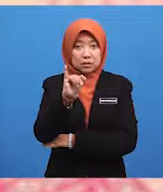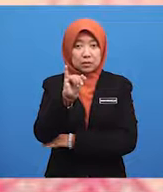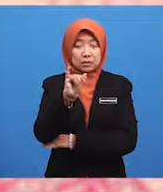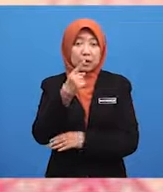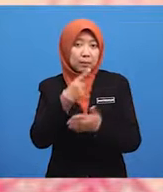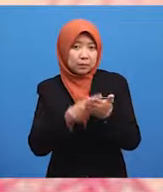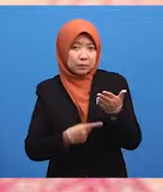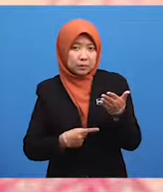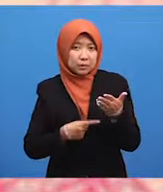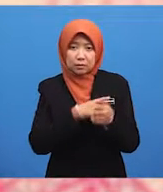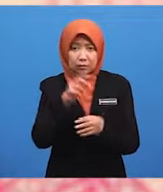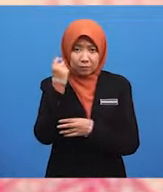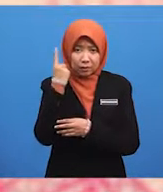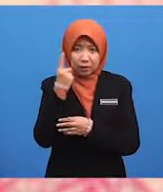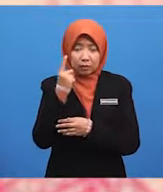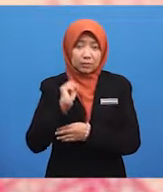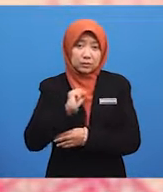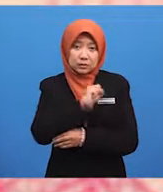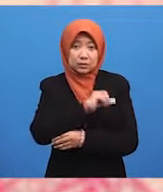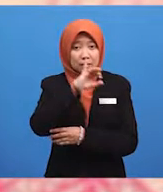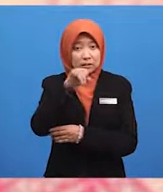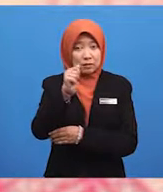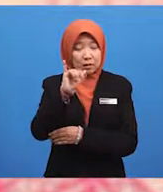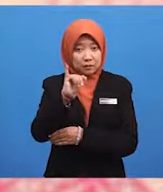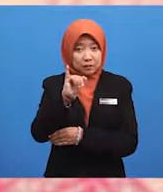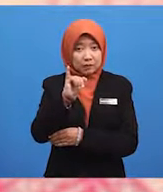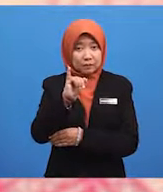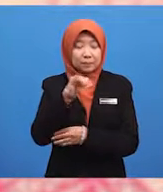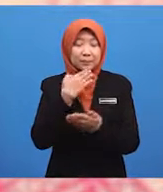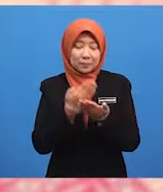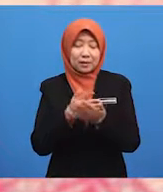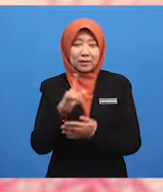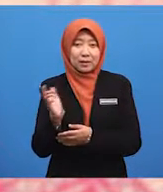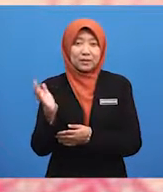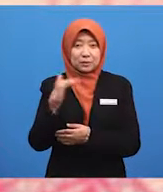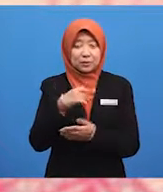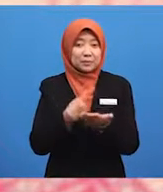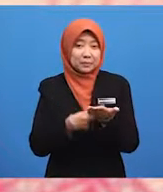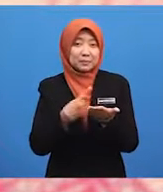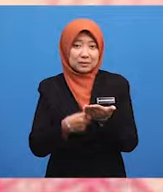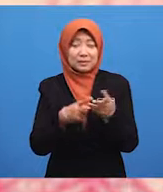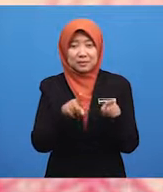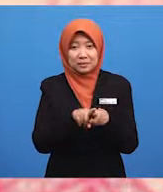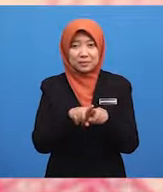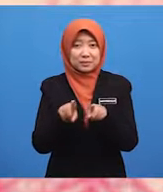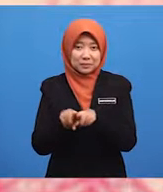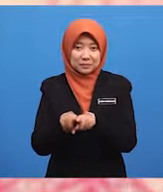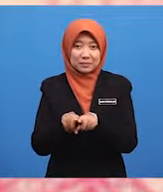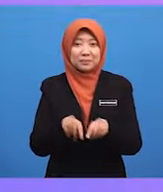Apa? Tak faham syirik jali? Baiklah, mari kita bincangkan